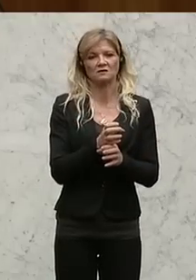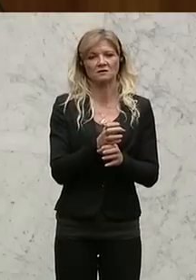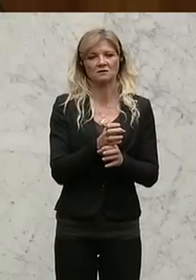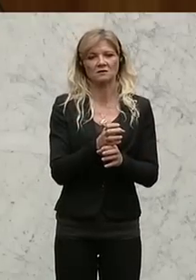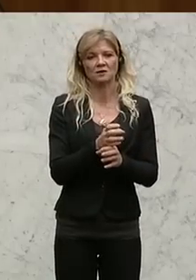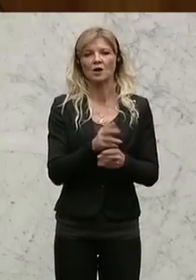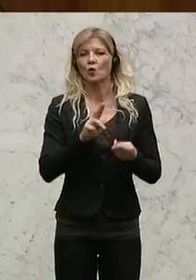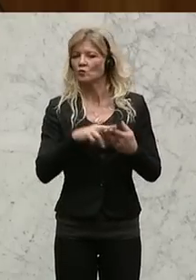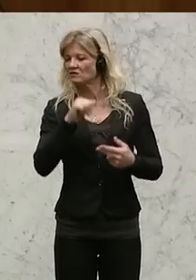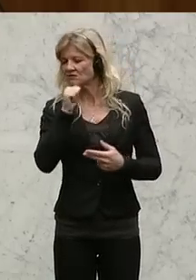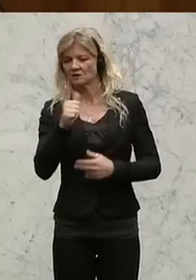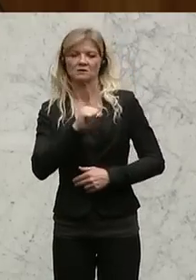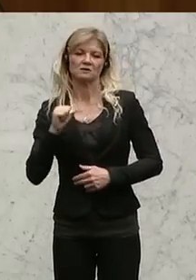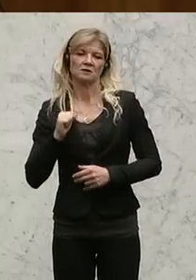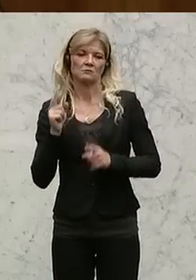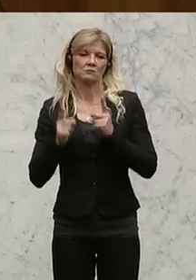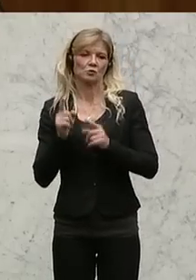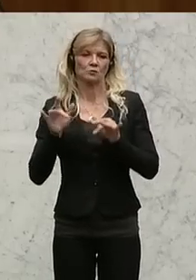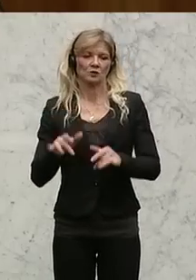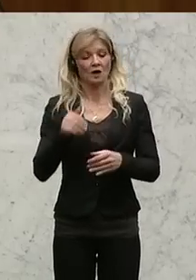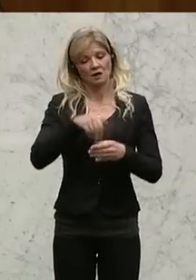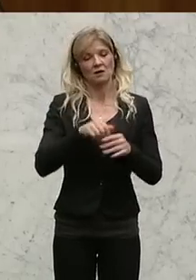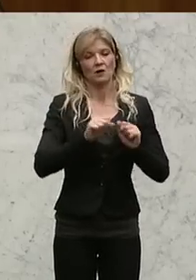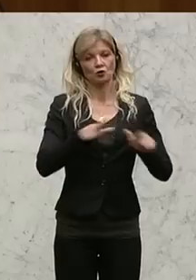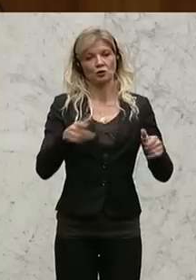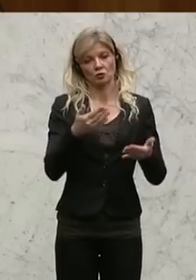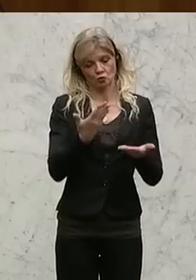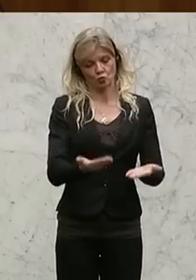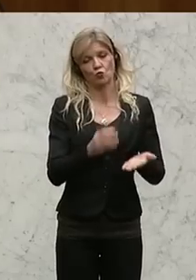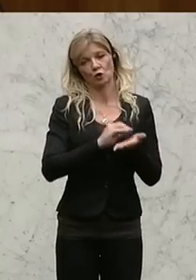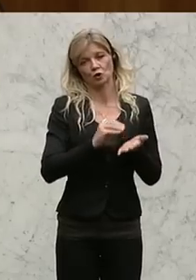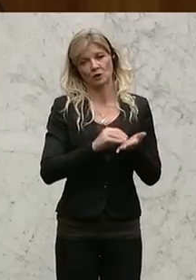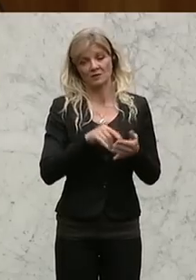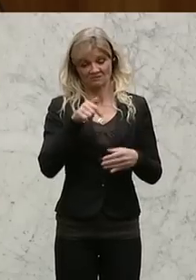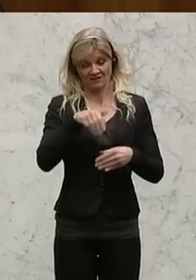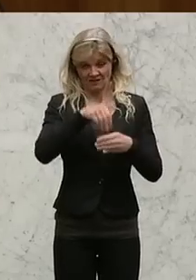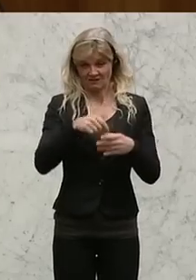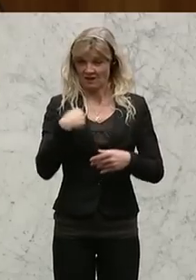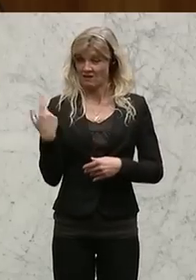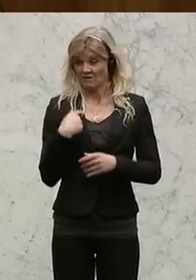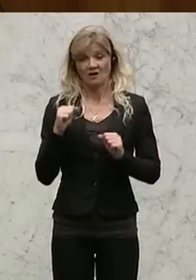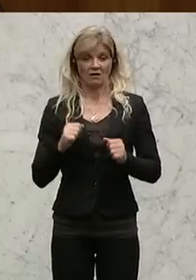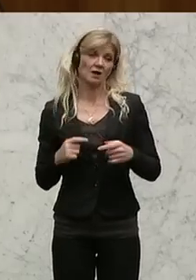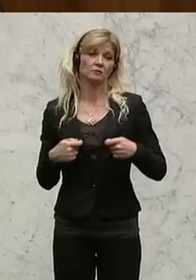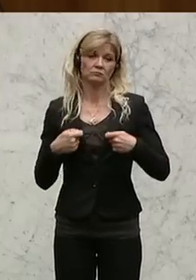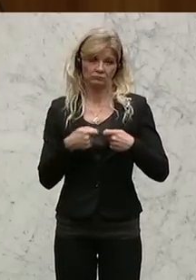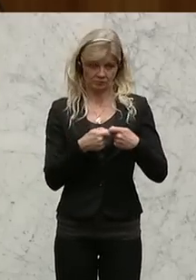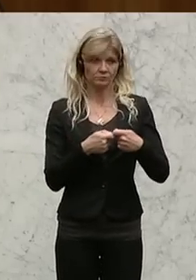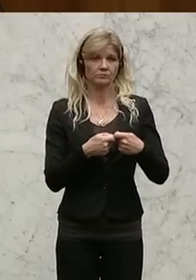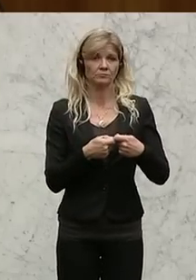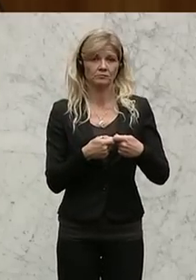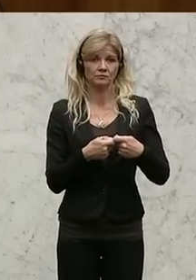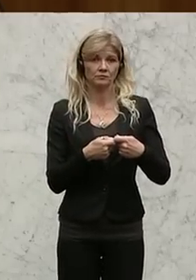Selbstbestimmung, meine sehr geehrten Damen und Herren, heißt es in dieser Aussendung, der wir uns inhaltlich natürlich anschließen können.